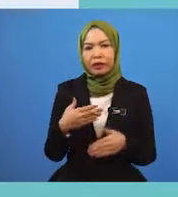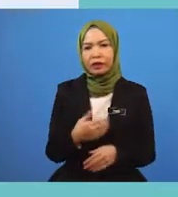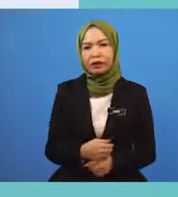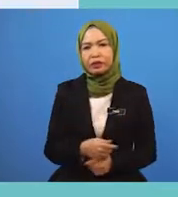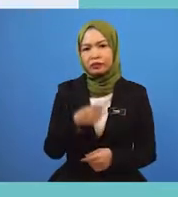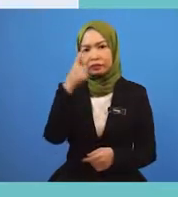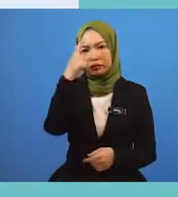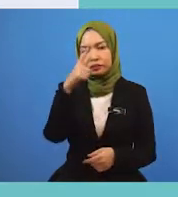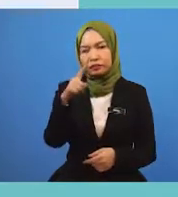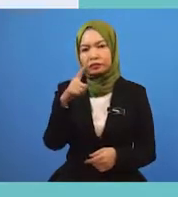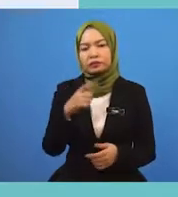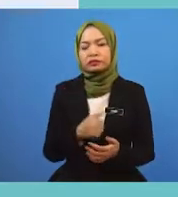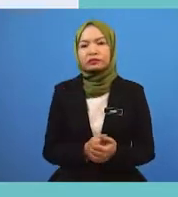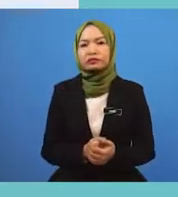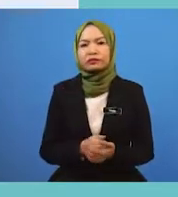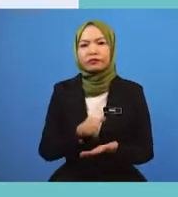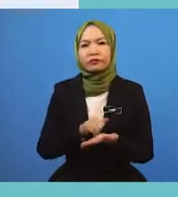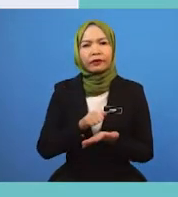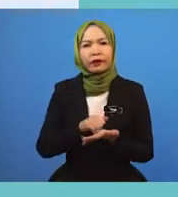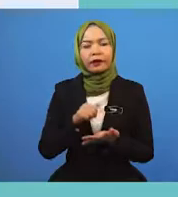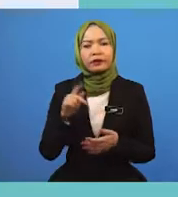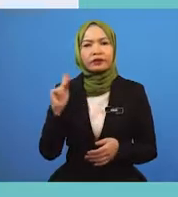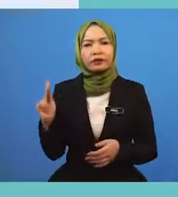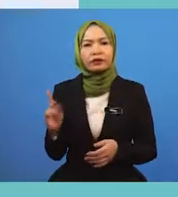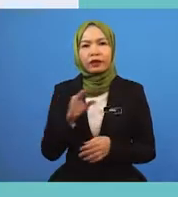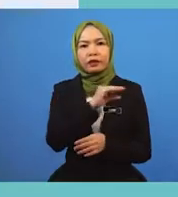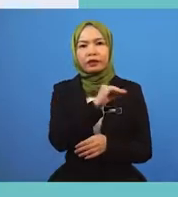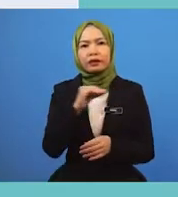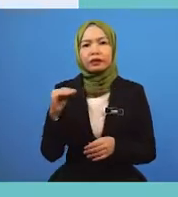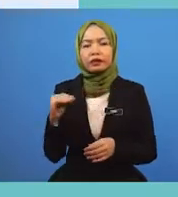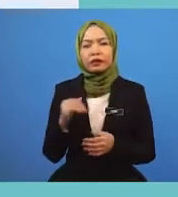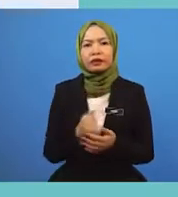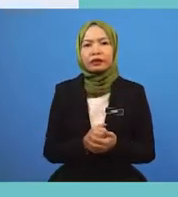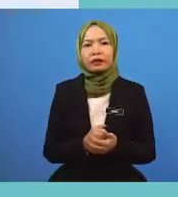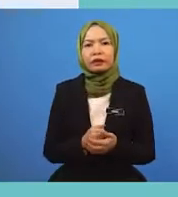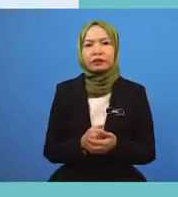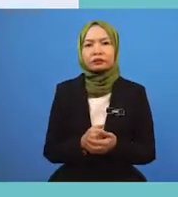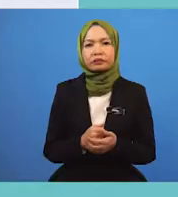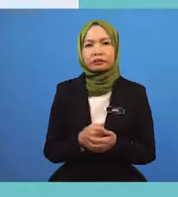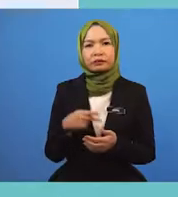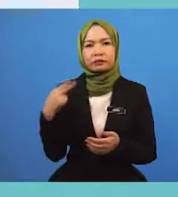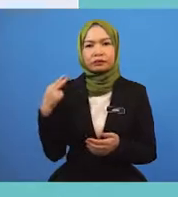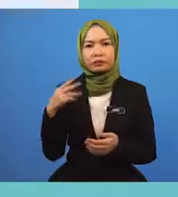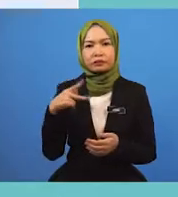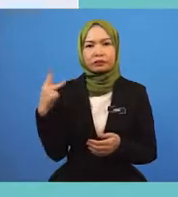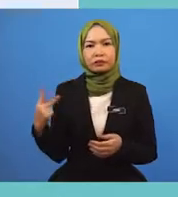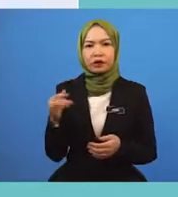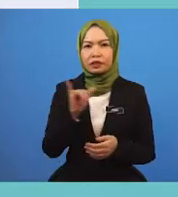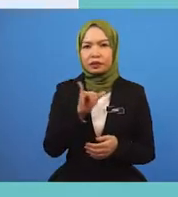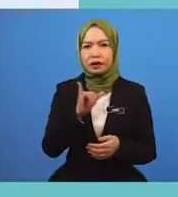dan alkali kuat adalah selalunya sama nilainya, iaitu negatif